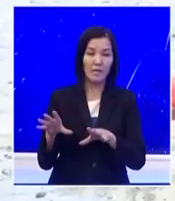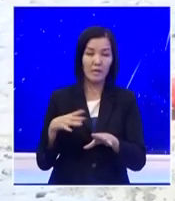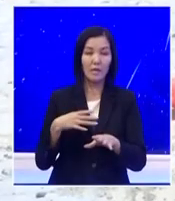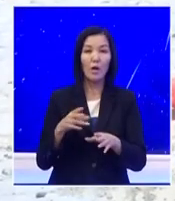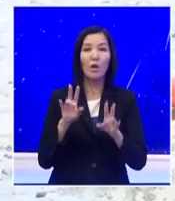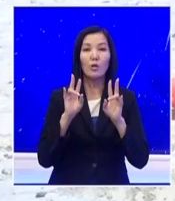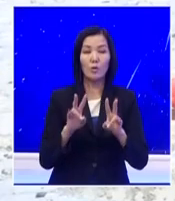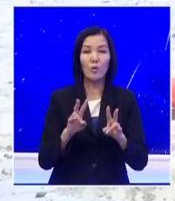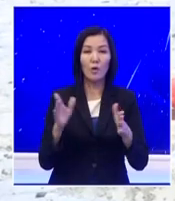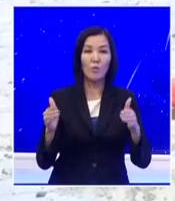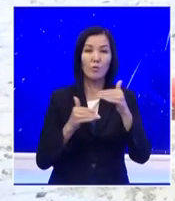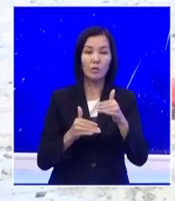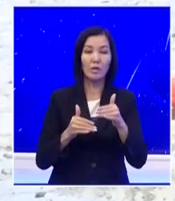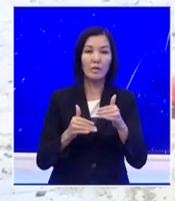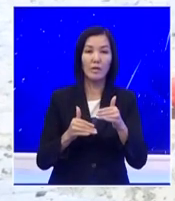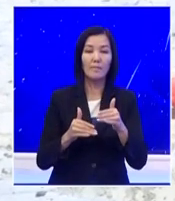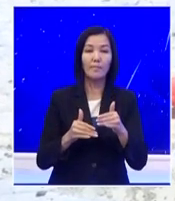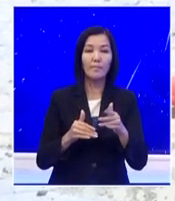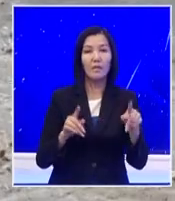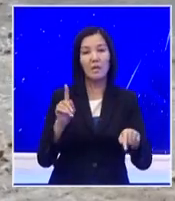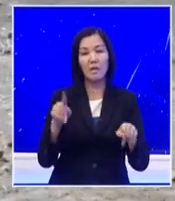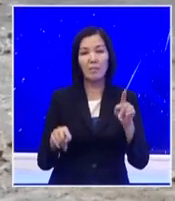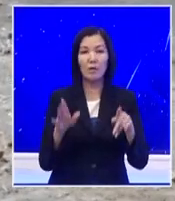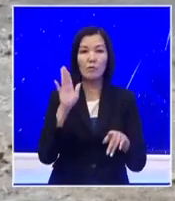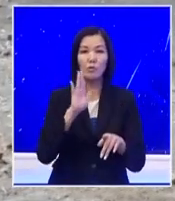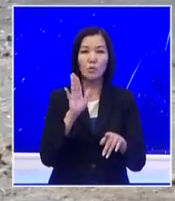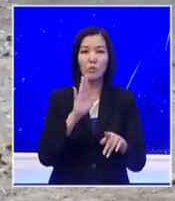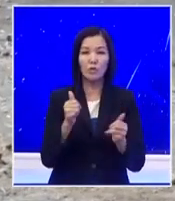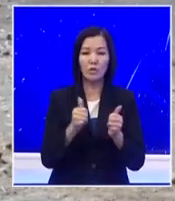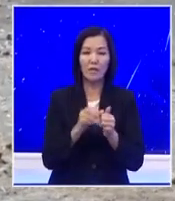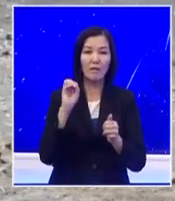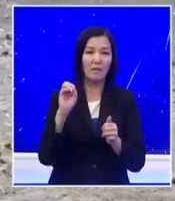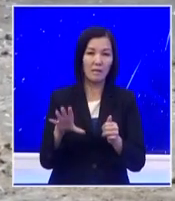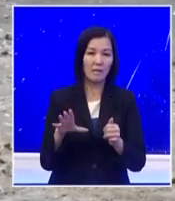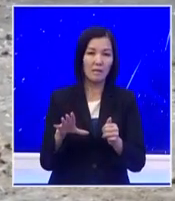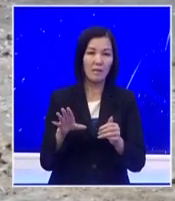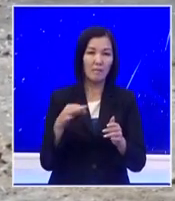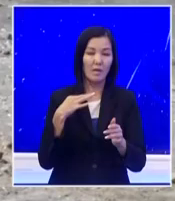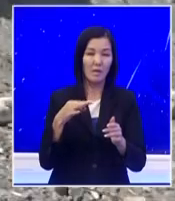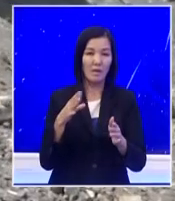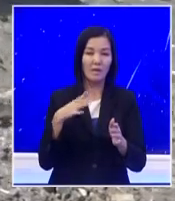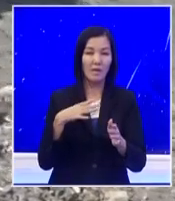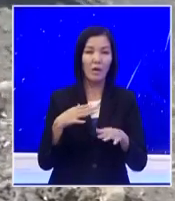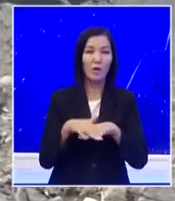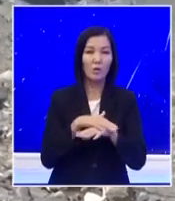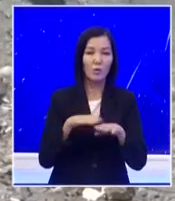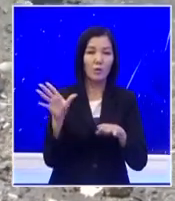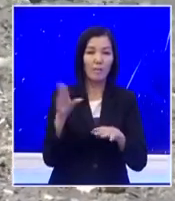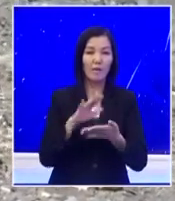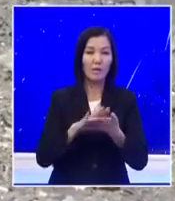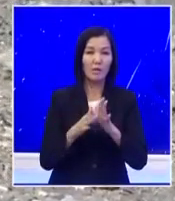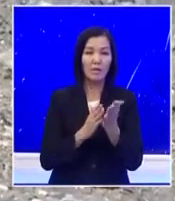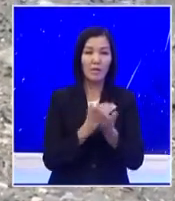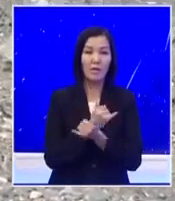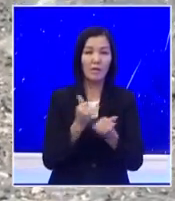Кейбірі арнайы қоқыс жәшіктеріне тастаса, бірі көл айналасына тастауға құмар. Десе де қазір тұрғындарға барлық жағдай жасалған.